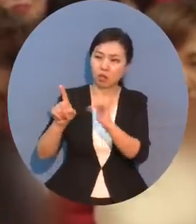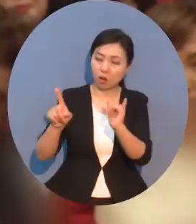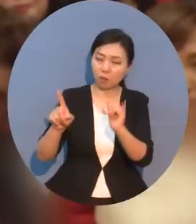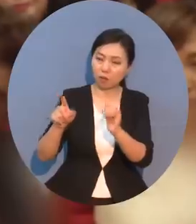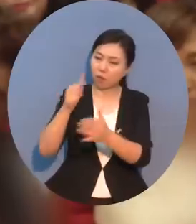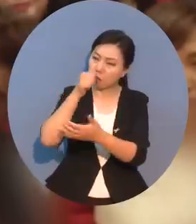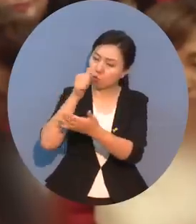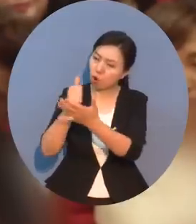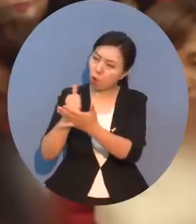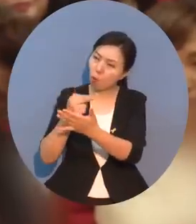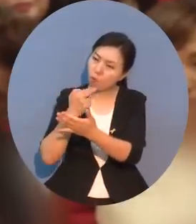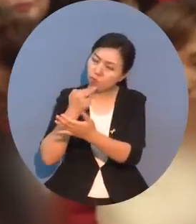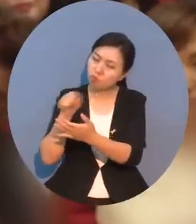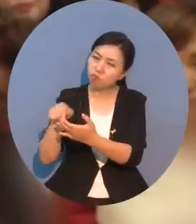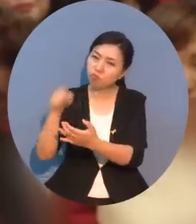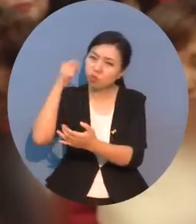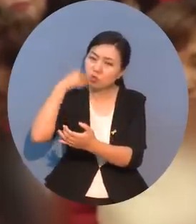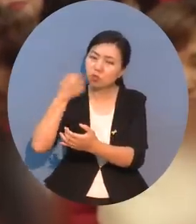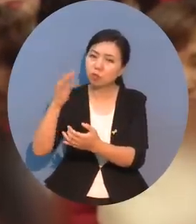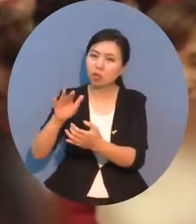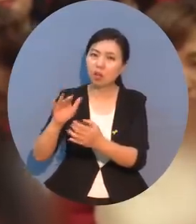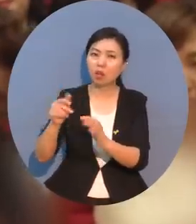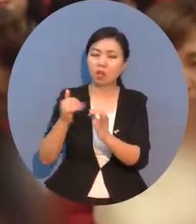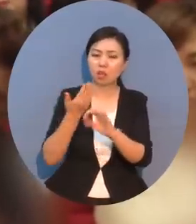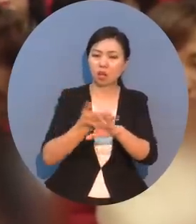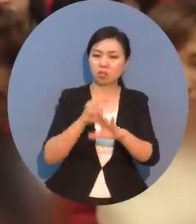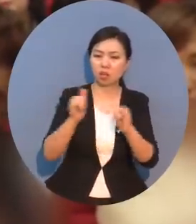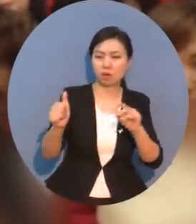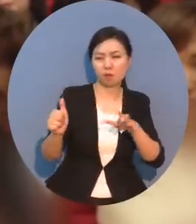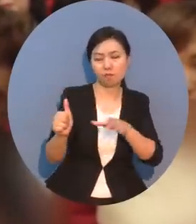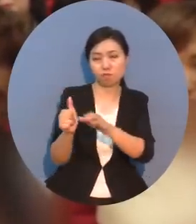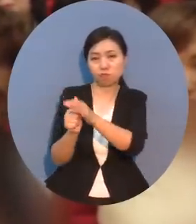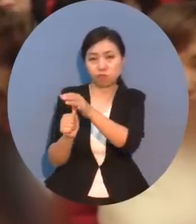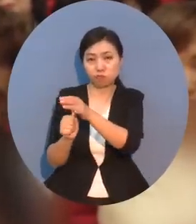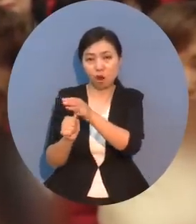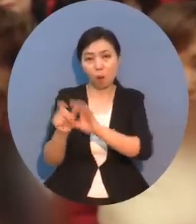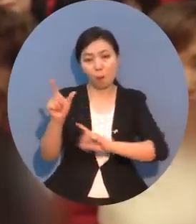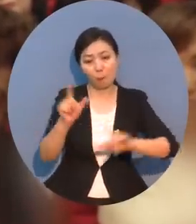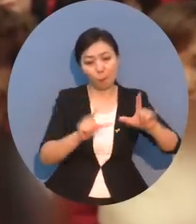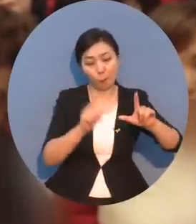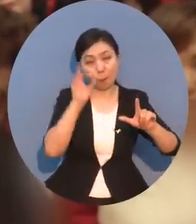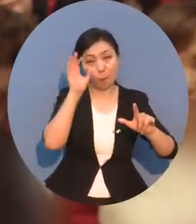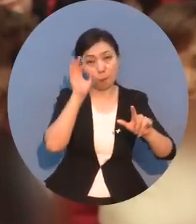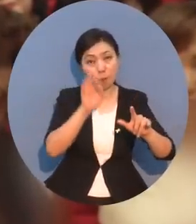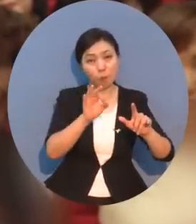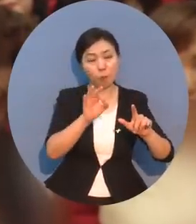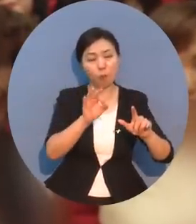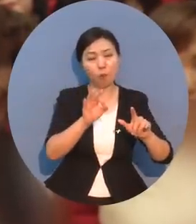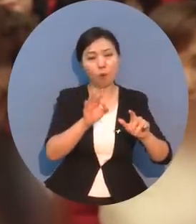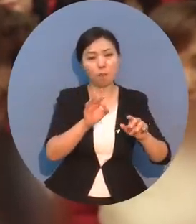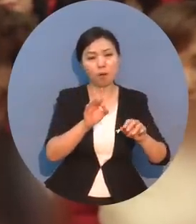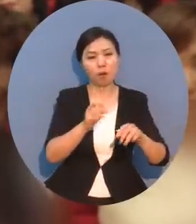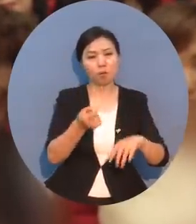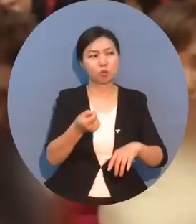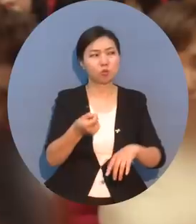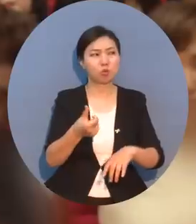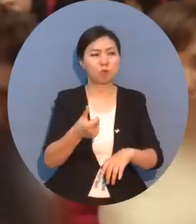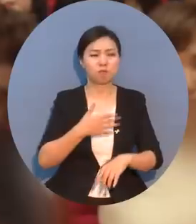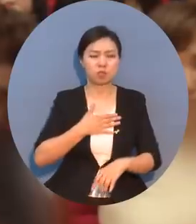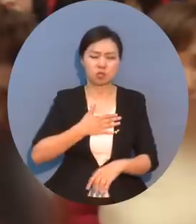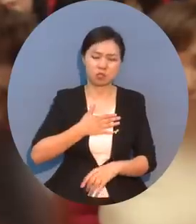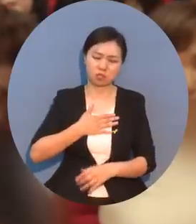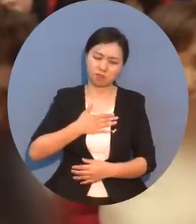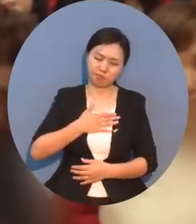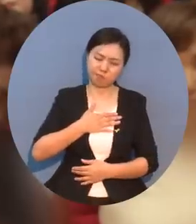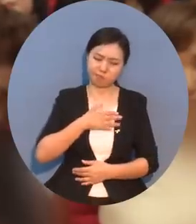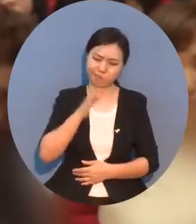사람이 좀저 사람 좀 죄가 없어 보이는데 좀 많은 사람들이 이렇게 할때어그좀 불쾌